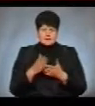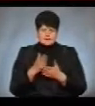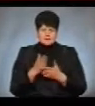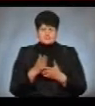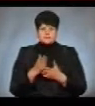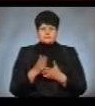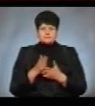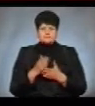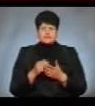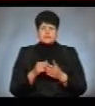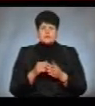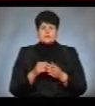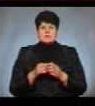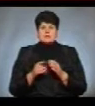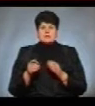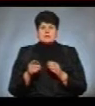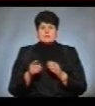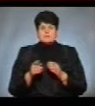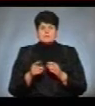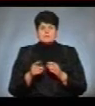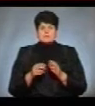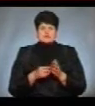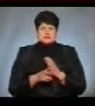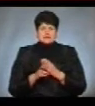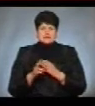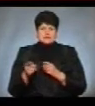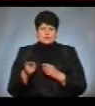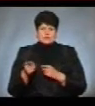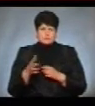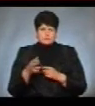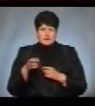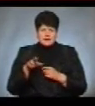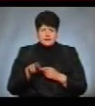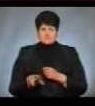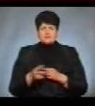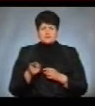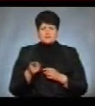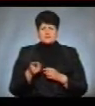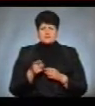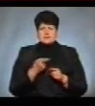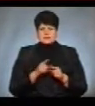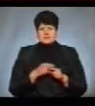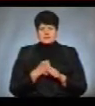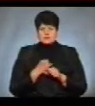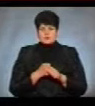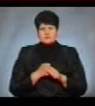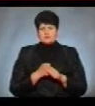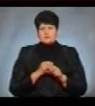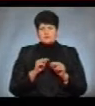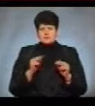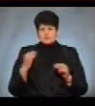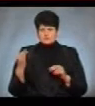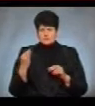пам'яток Тернопілля. Збір інформації для неї здійснювали магістри історичного факультету Тернопільського національного педагогічного університету, на